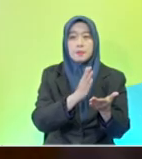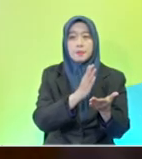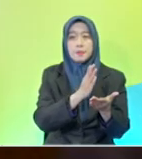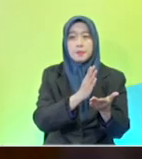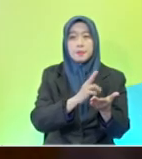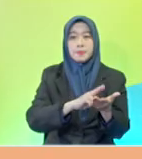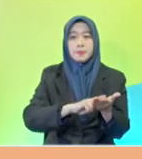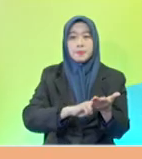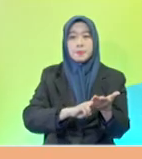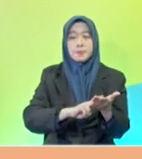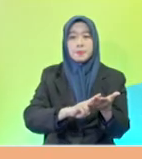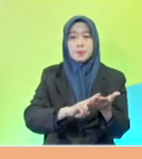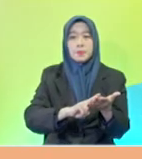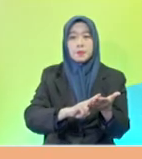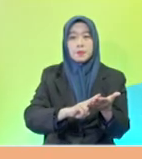Bismillahirrahmanirrahim.